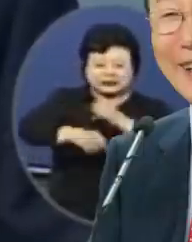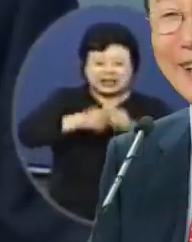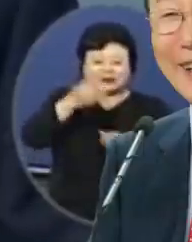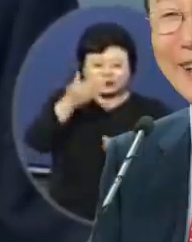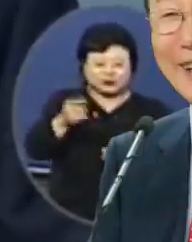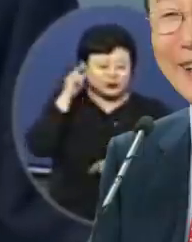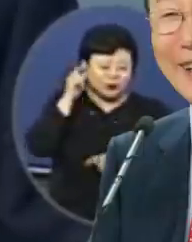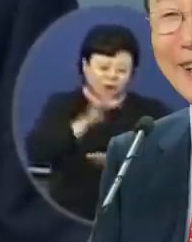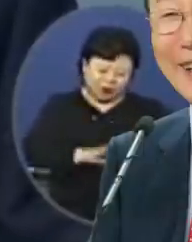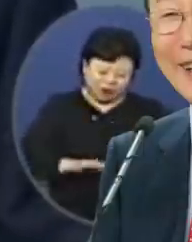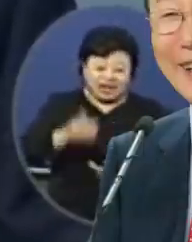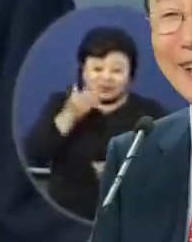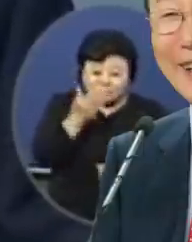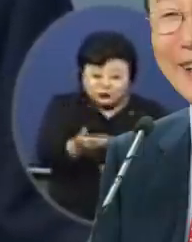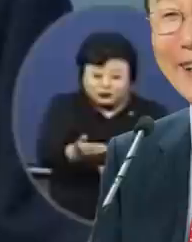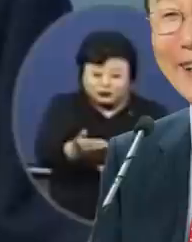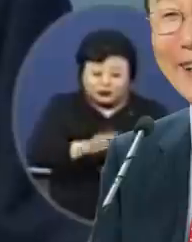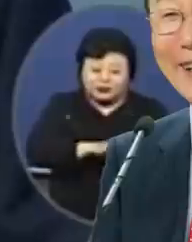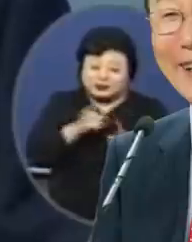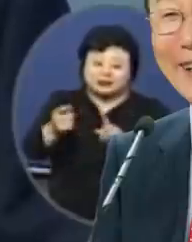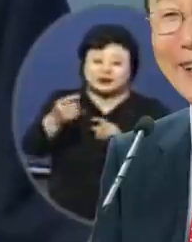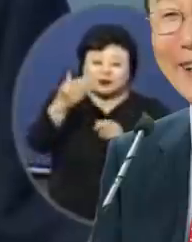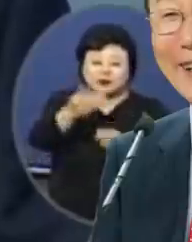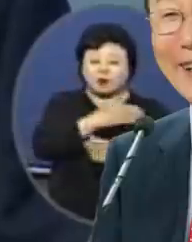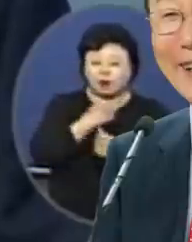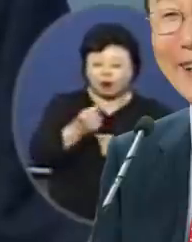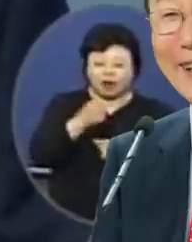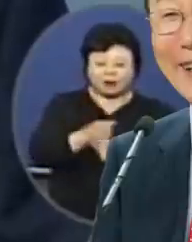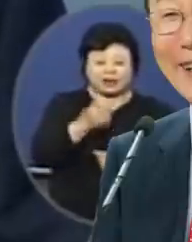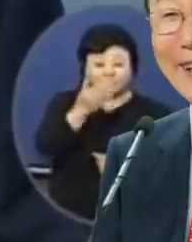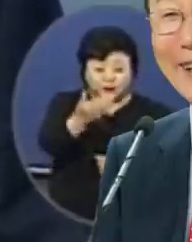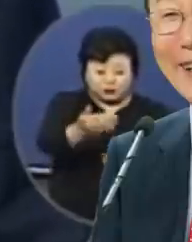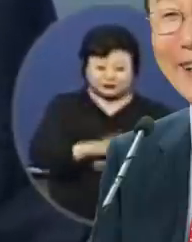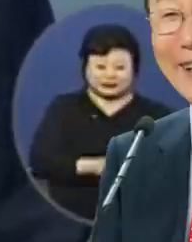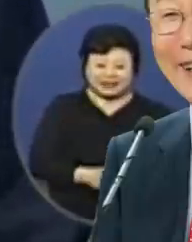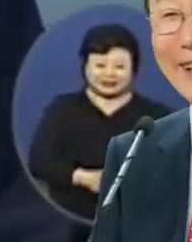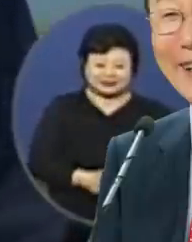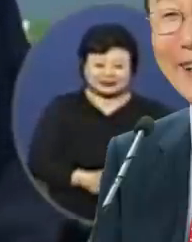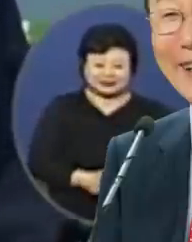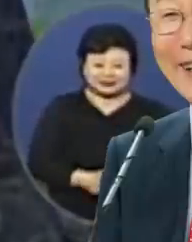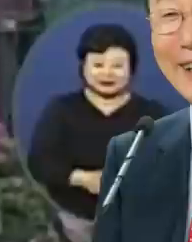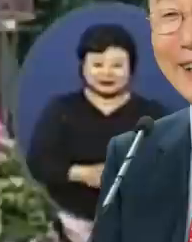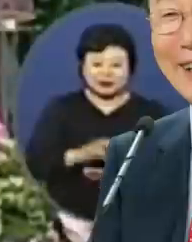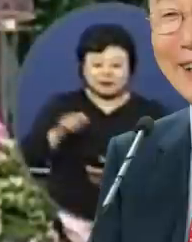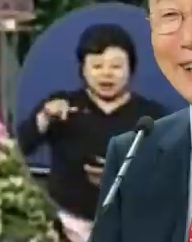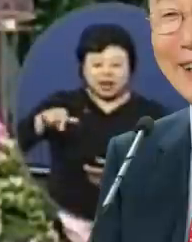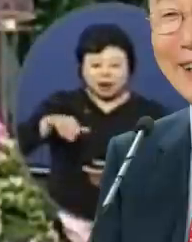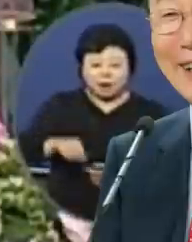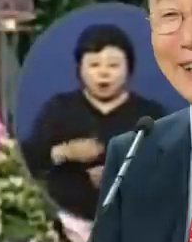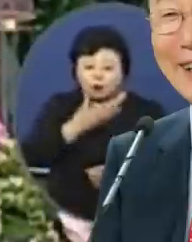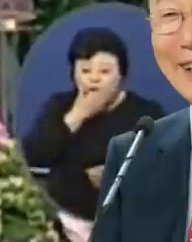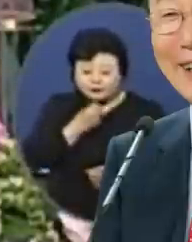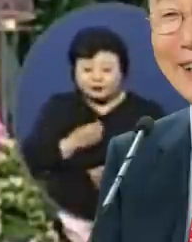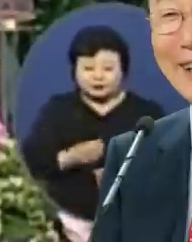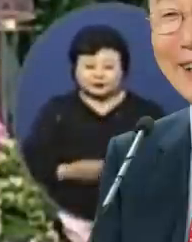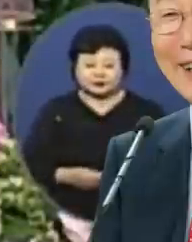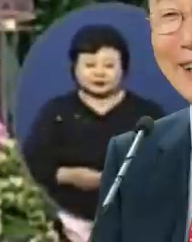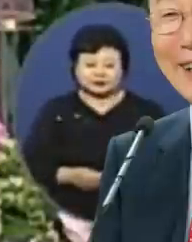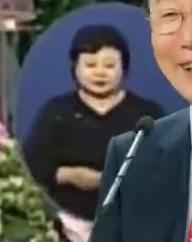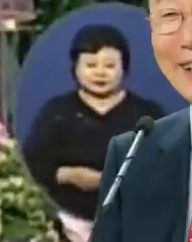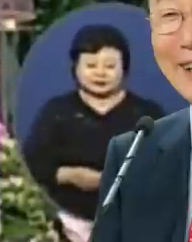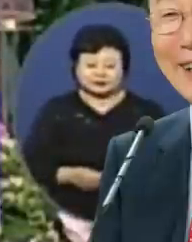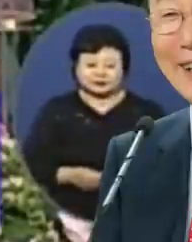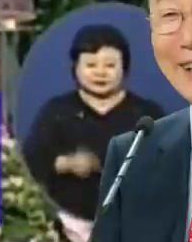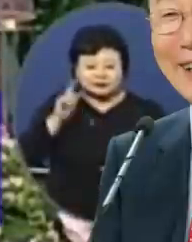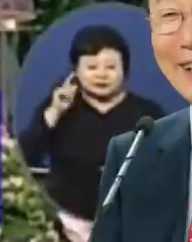만들고 평안하게 만들고 치료받고 건강하게 만들었었습니다. 마가복음 11장 12절로 14절에 보면 이튿날 그들이